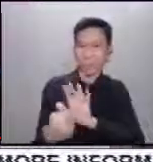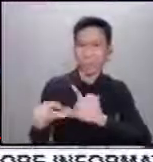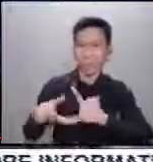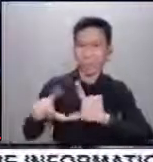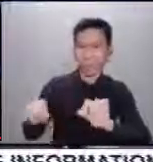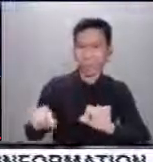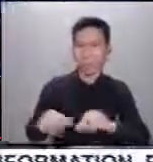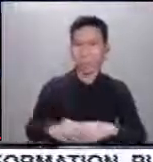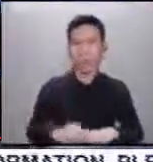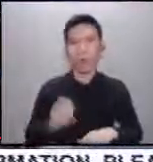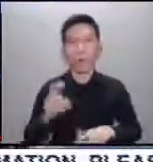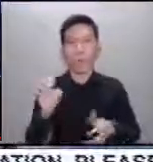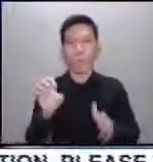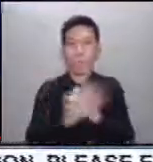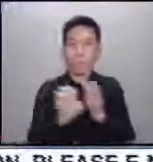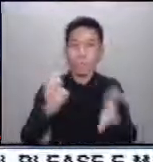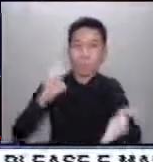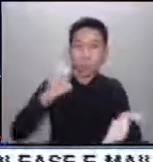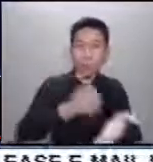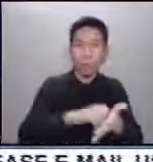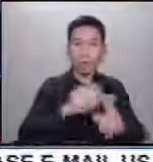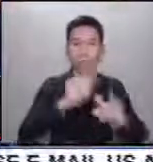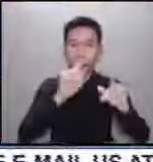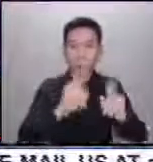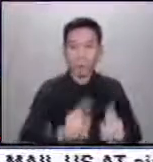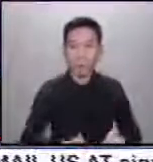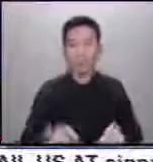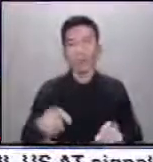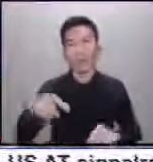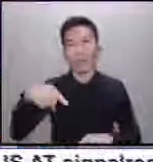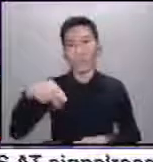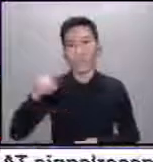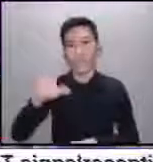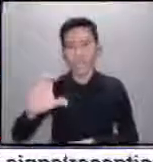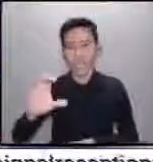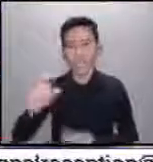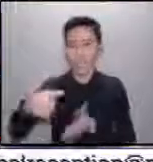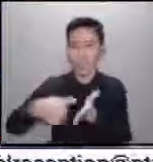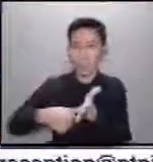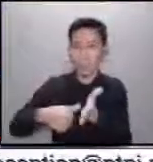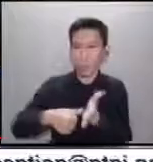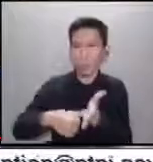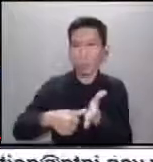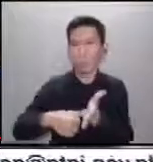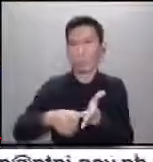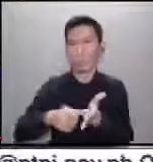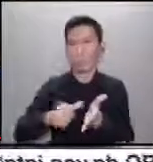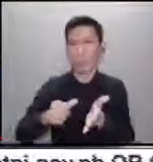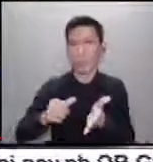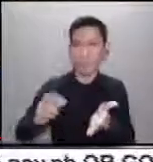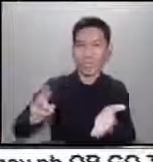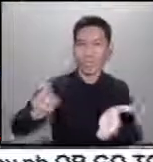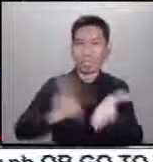test, application para sa Professional Regulation Commission o voter's registration sa COMELEC. Sapat na rin ang